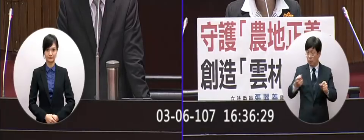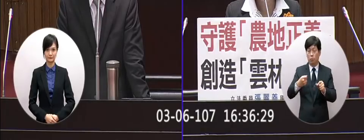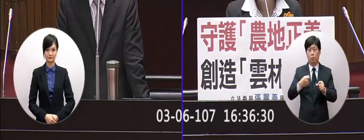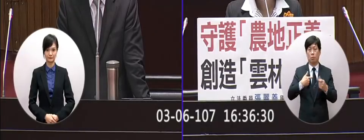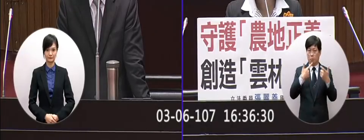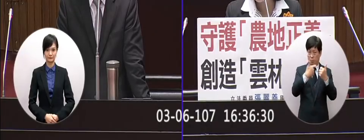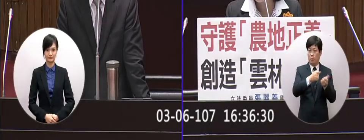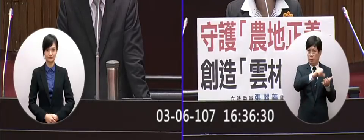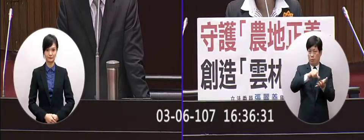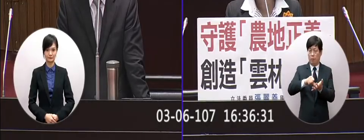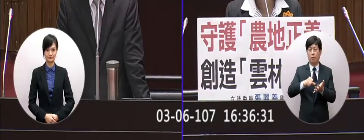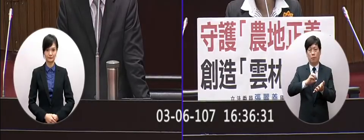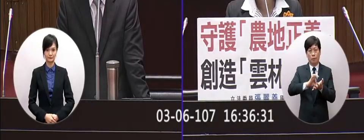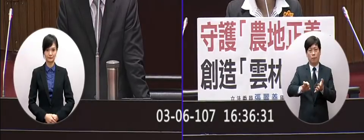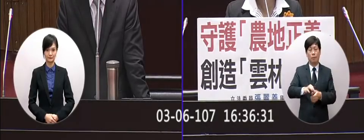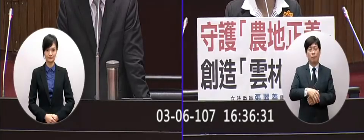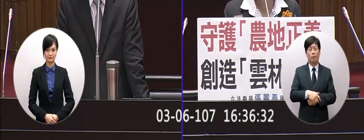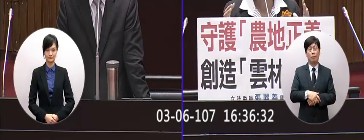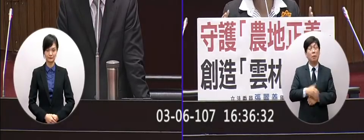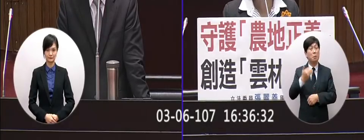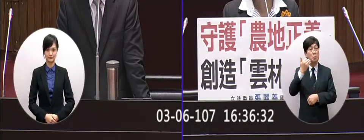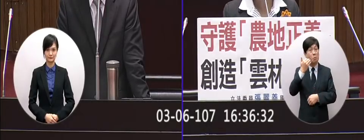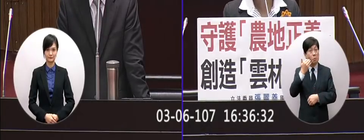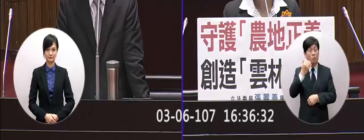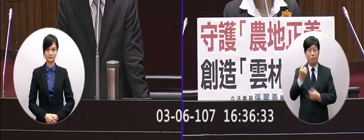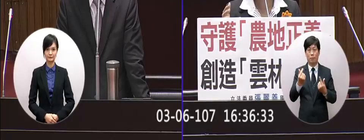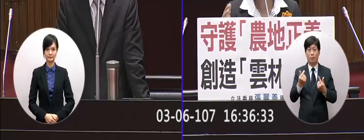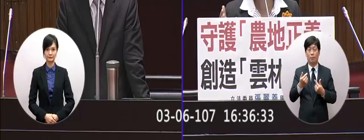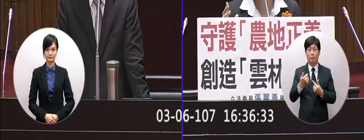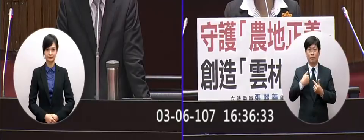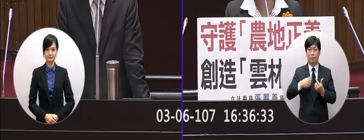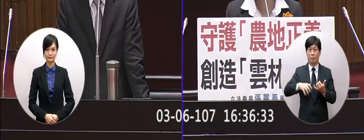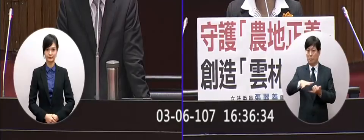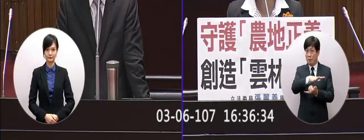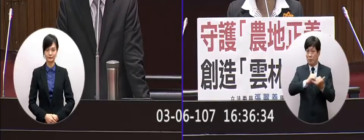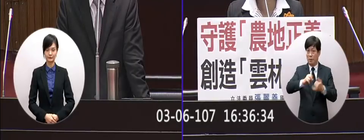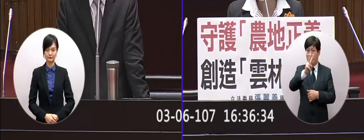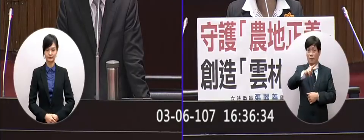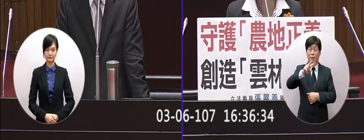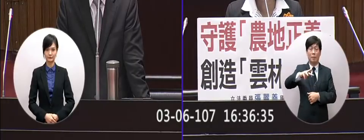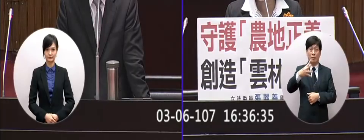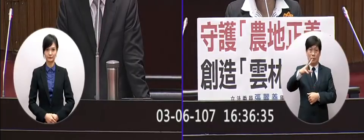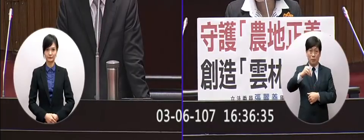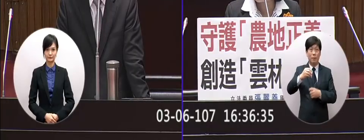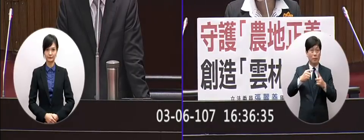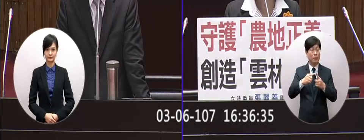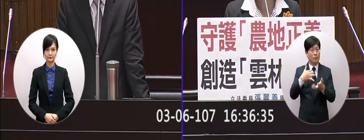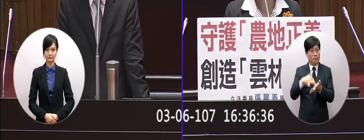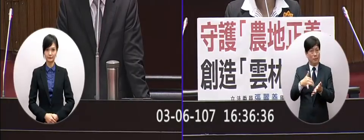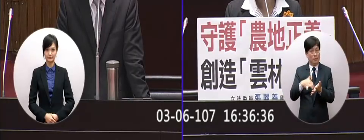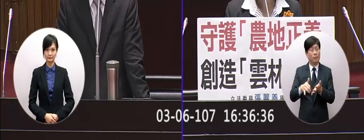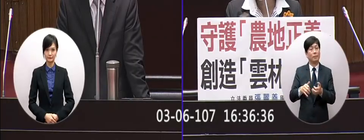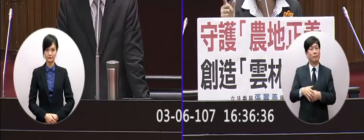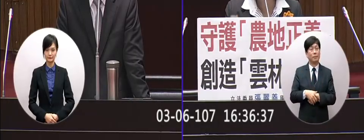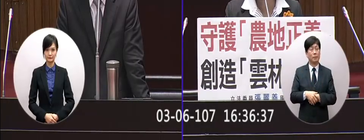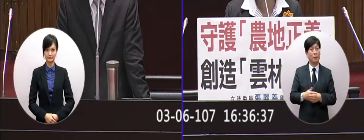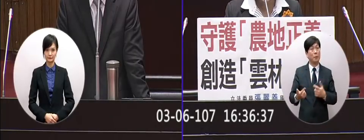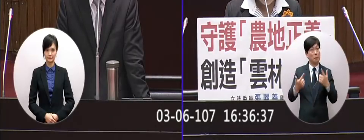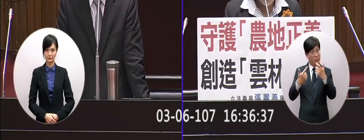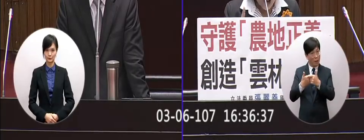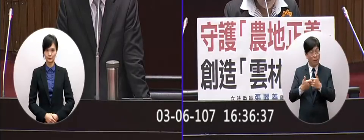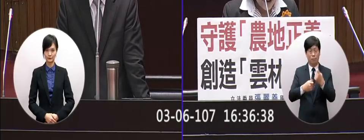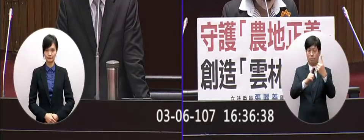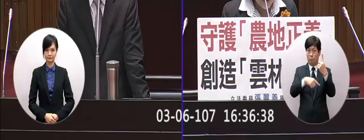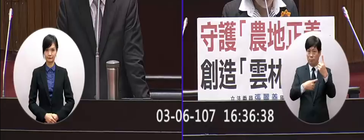用。所以，如果以全台湾2300万人来计算，每一个